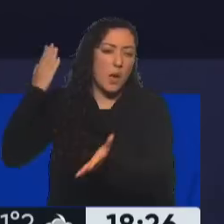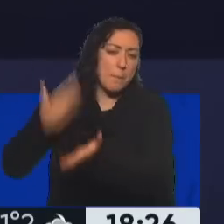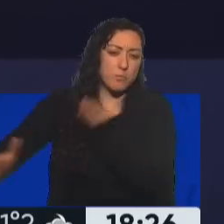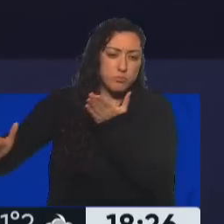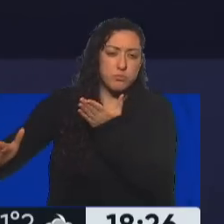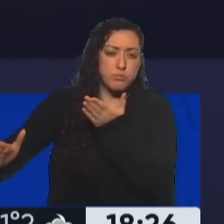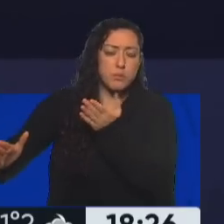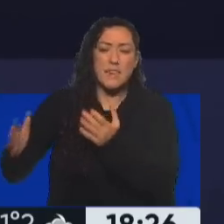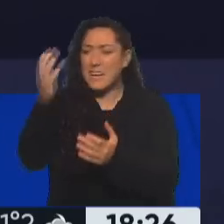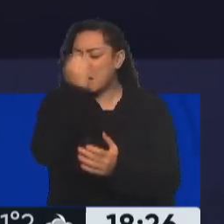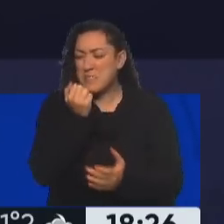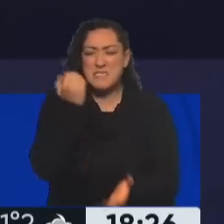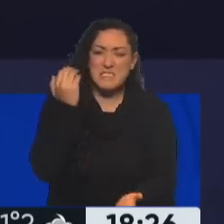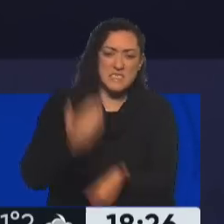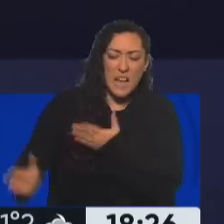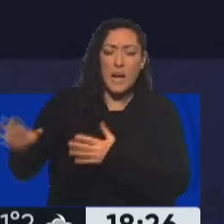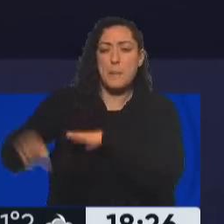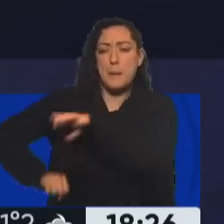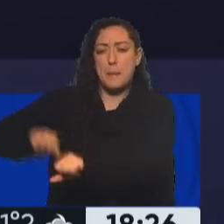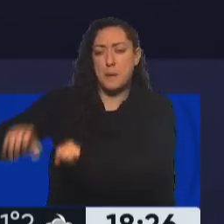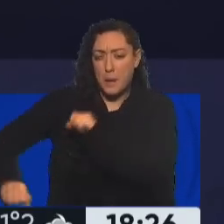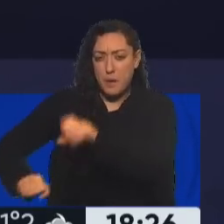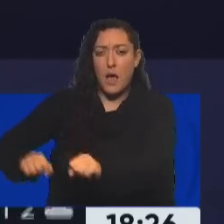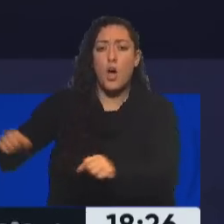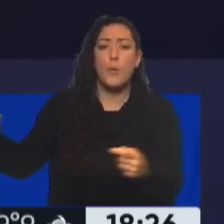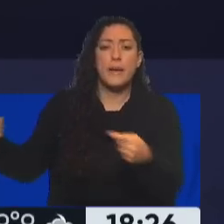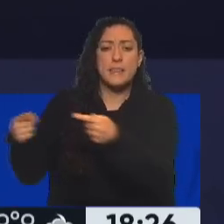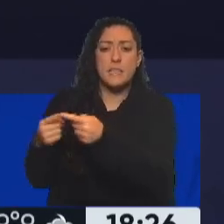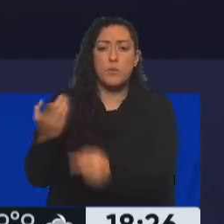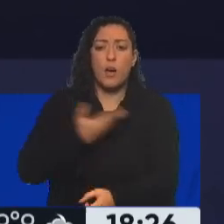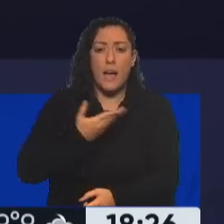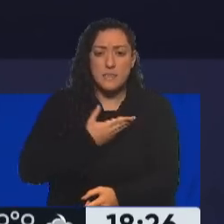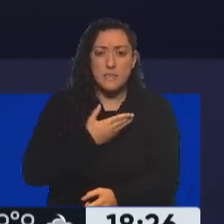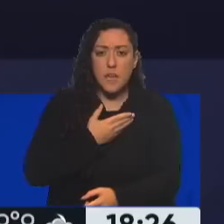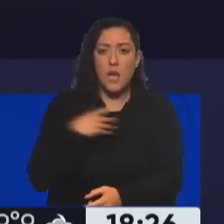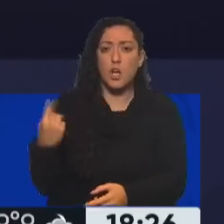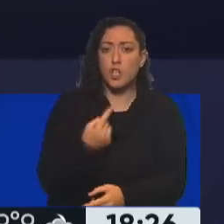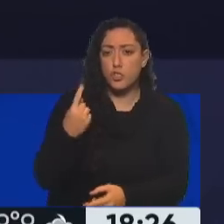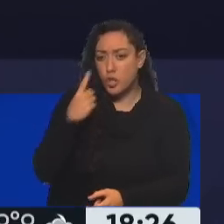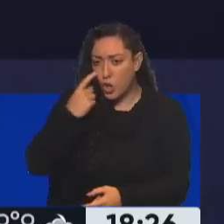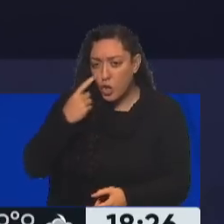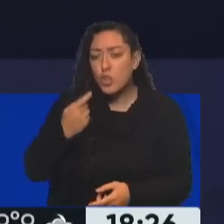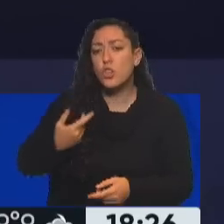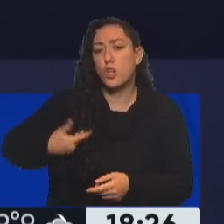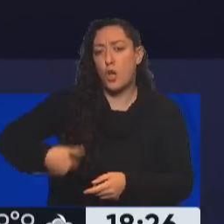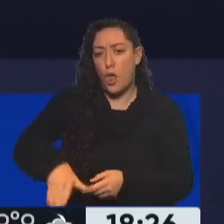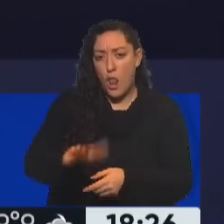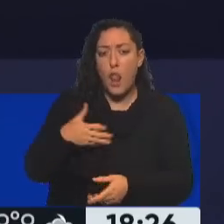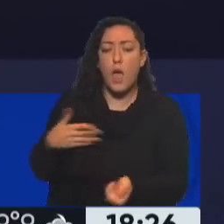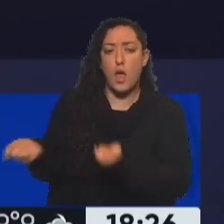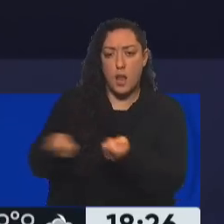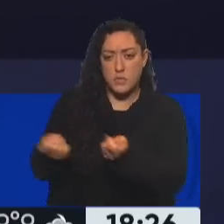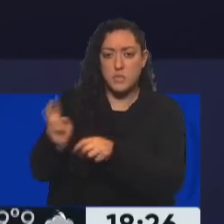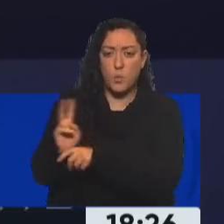החמאס. ובסוף המהלך הזה, כל שטחי רצועת עזה יהיו בשליטה ביטחונית של